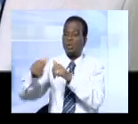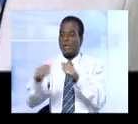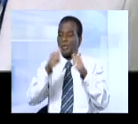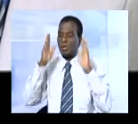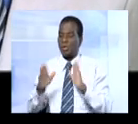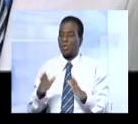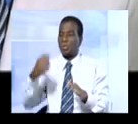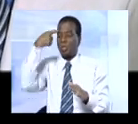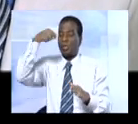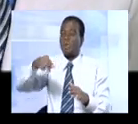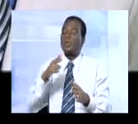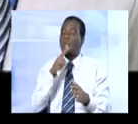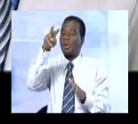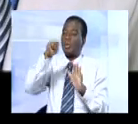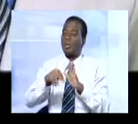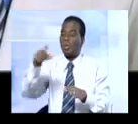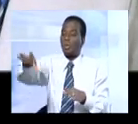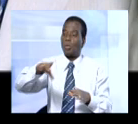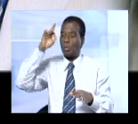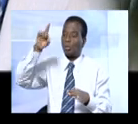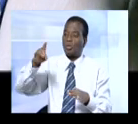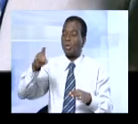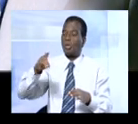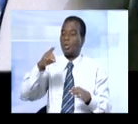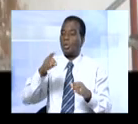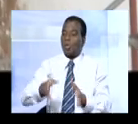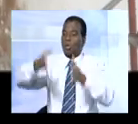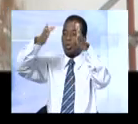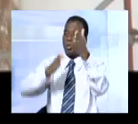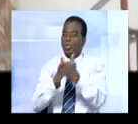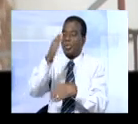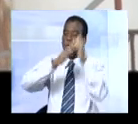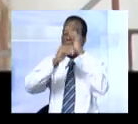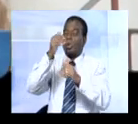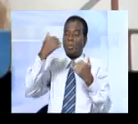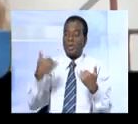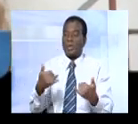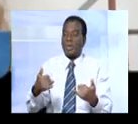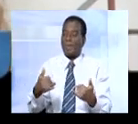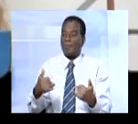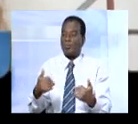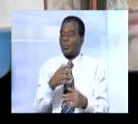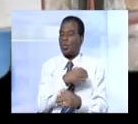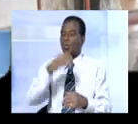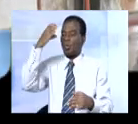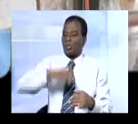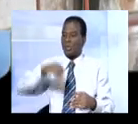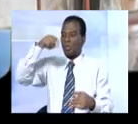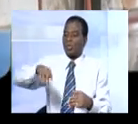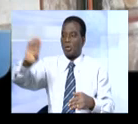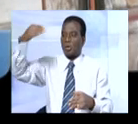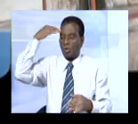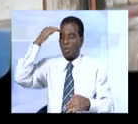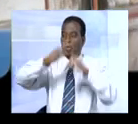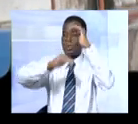publics, pour que vraiment qu'on trouve une œuvre bien bâtie. Pour l'heure, le Cinébassi souhaite que le ministère